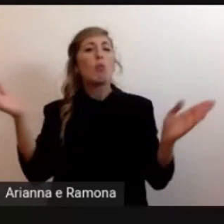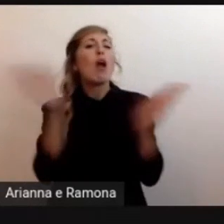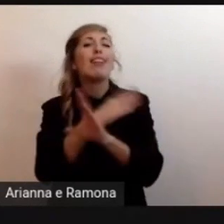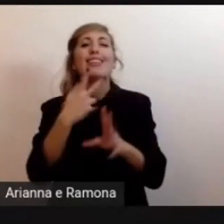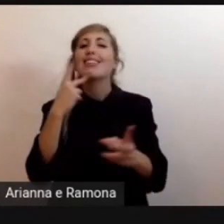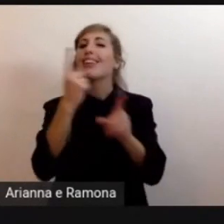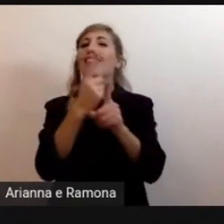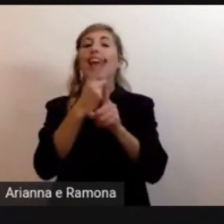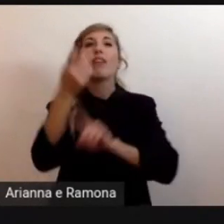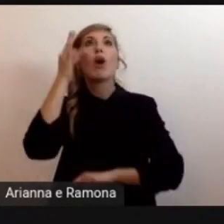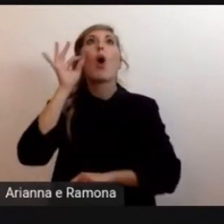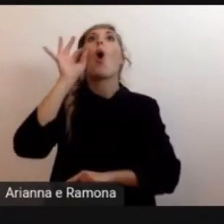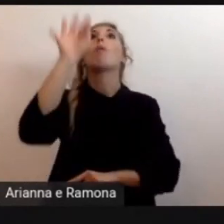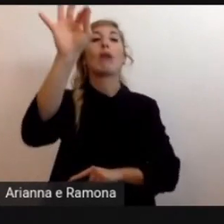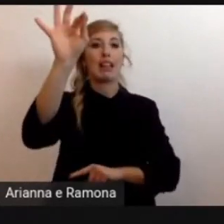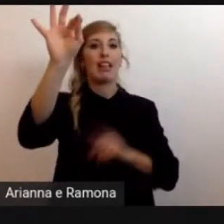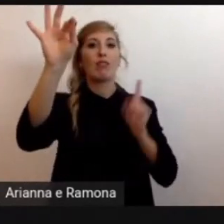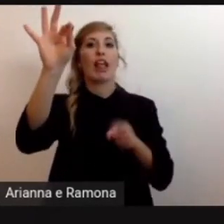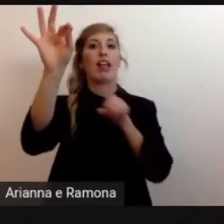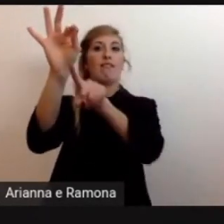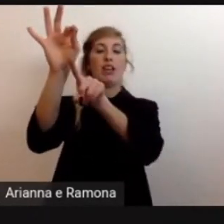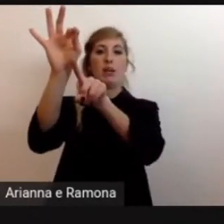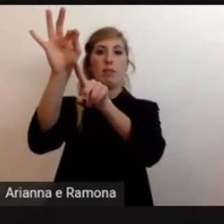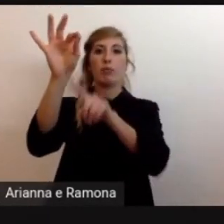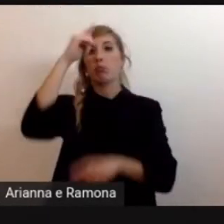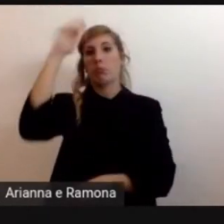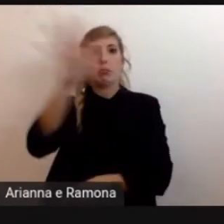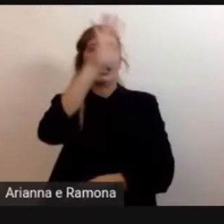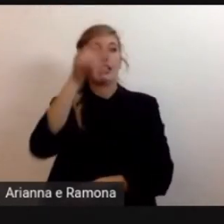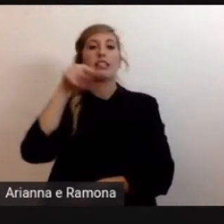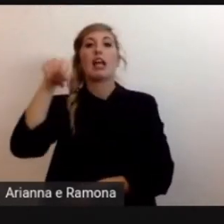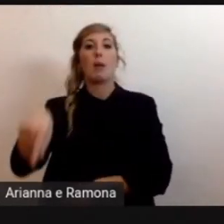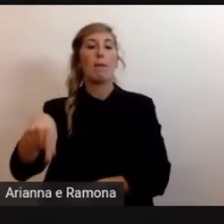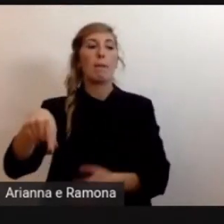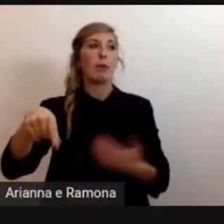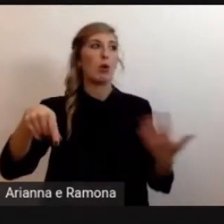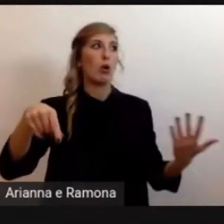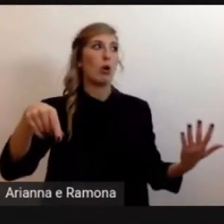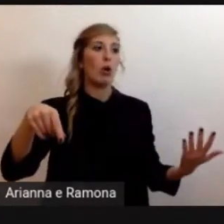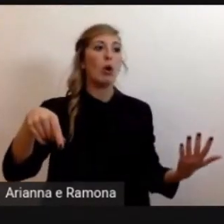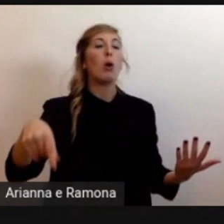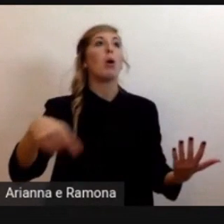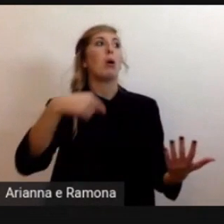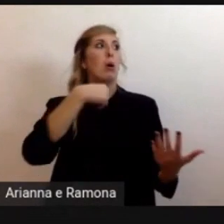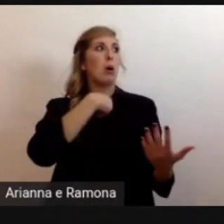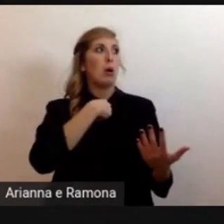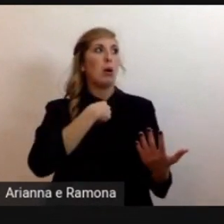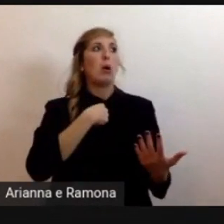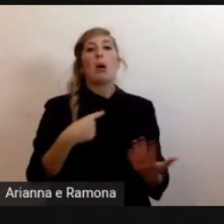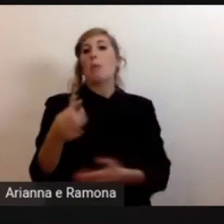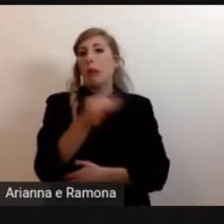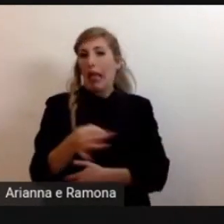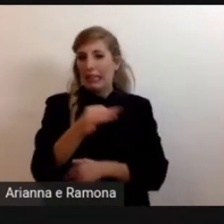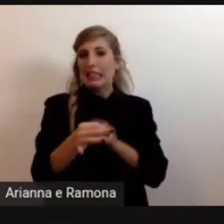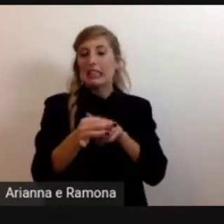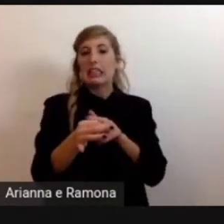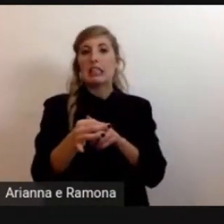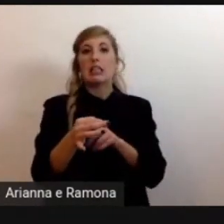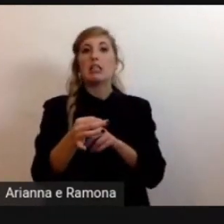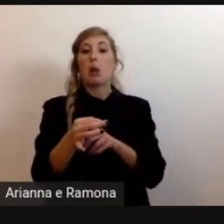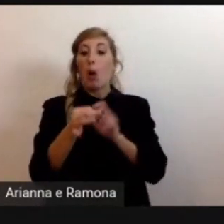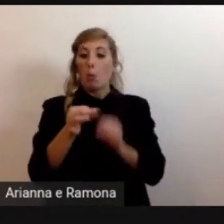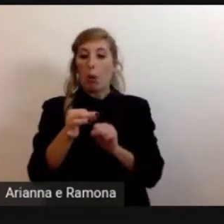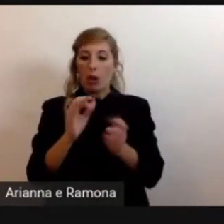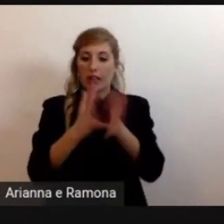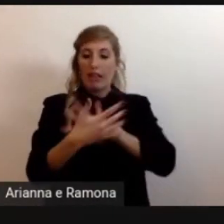di finalizzato lui fa un esempio di uno sarà un bonus se io faccio orientare il 6